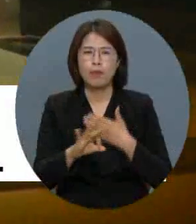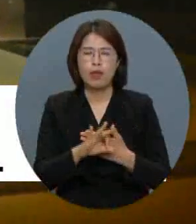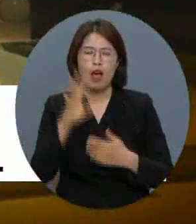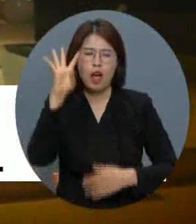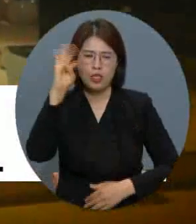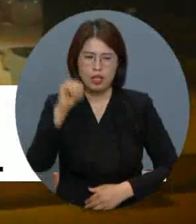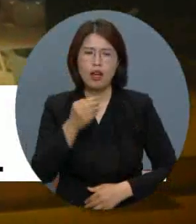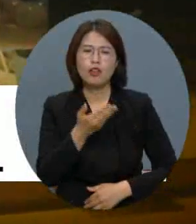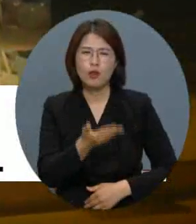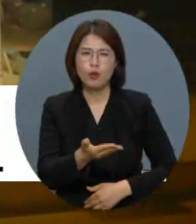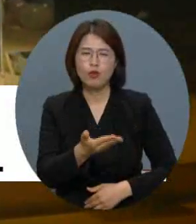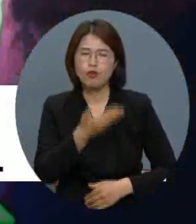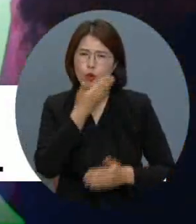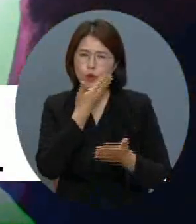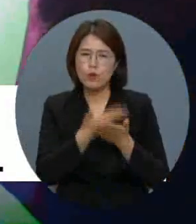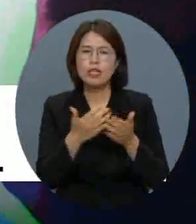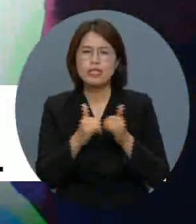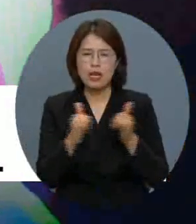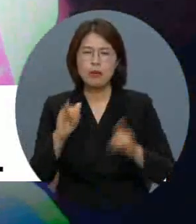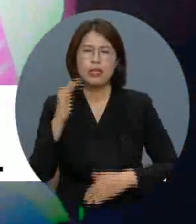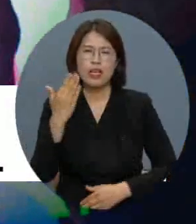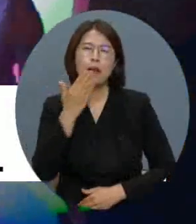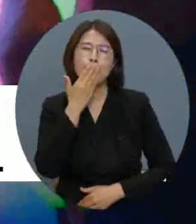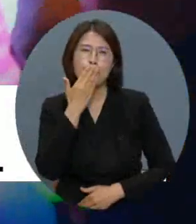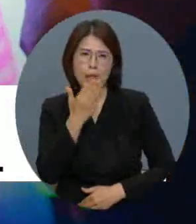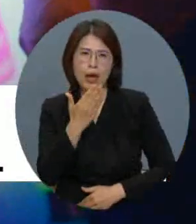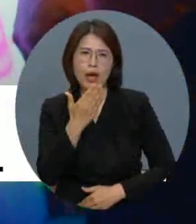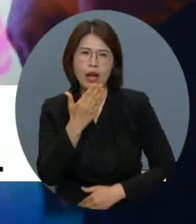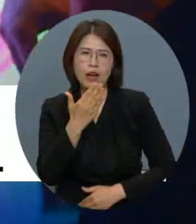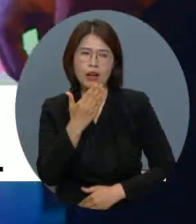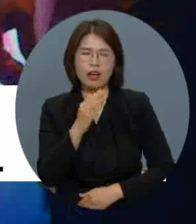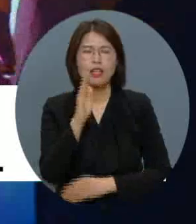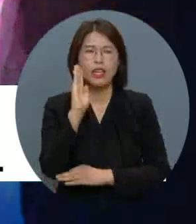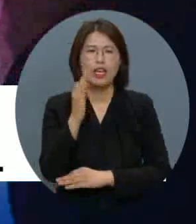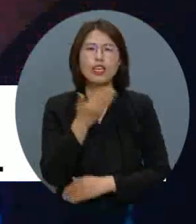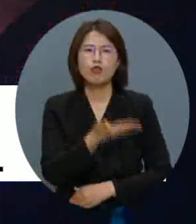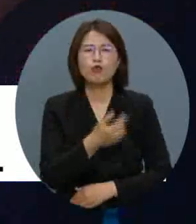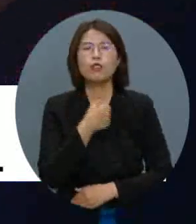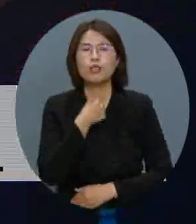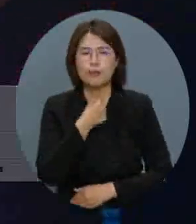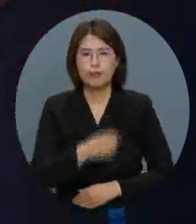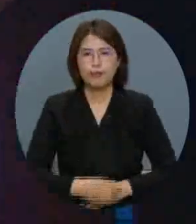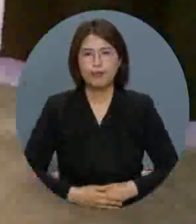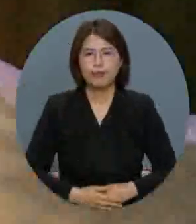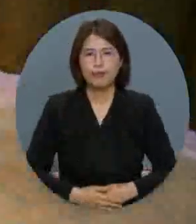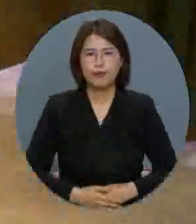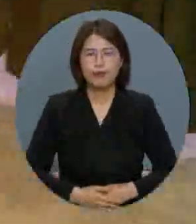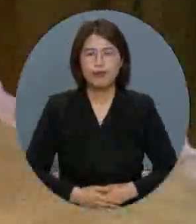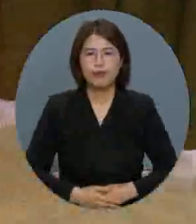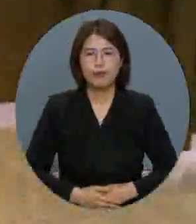그런 소중한 사람이 될 수 있을 거야 라고 말해주고 싶어요.